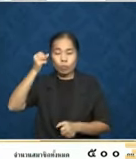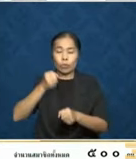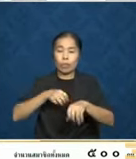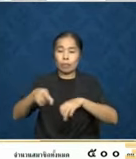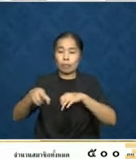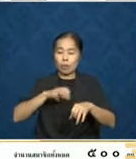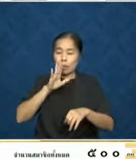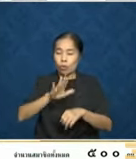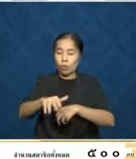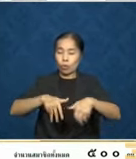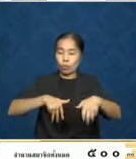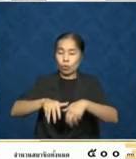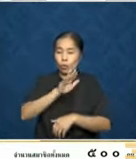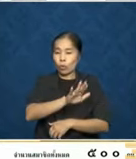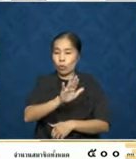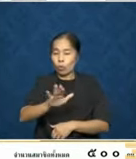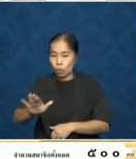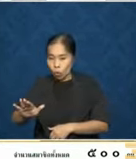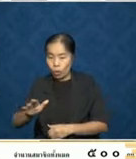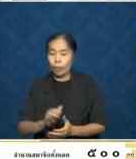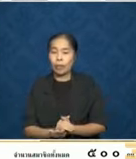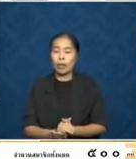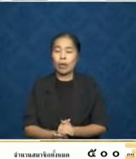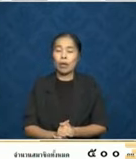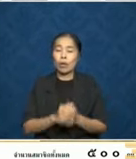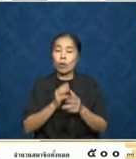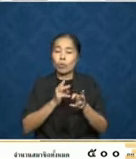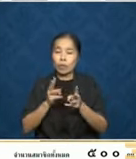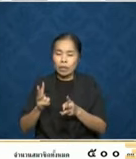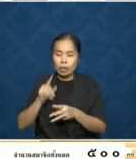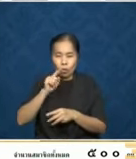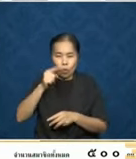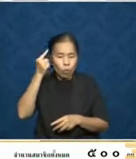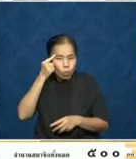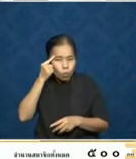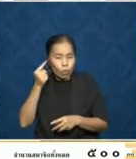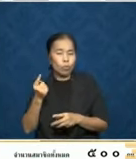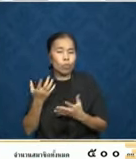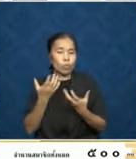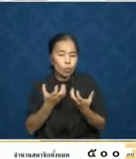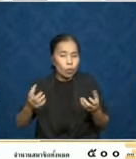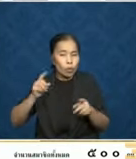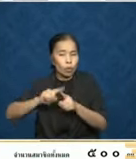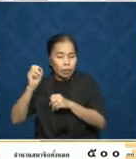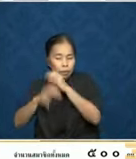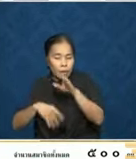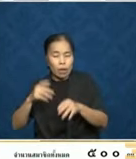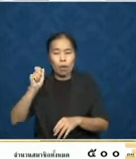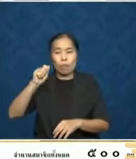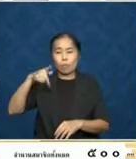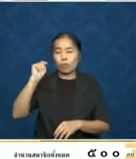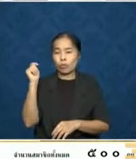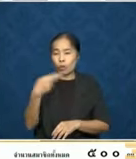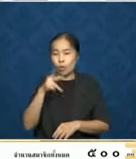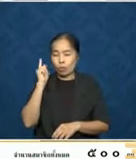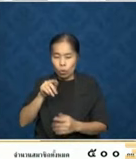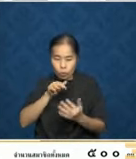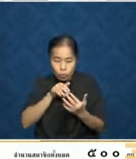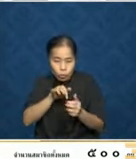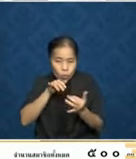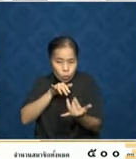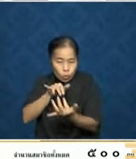ขยะในชุมชนครับส่งเสริมการสื่อสารด้านการจัดการขยะโดยองค์กรปกครองส่วนท้องถิ่นครับควรมีบทบาทในการสื่อสารเ